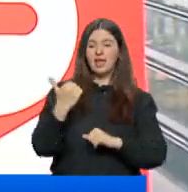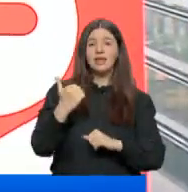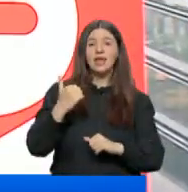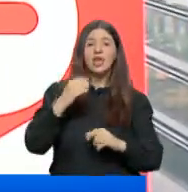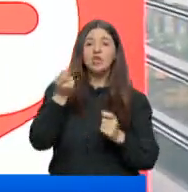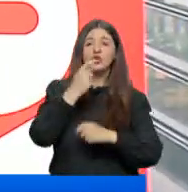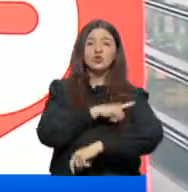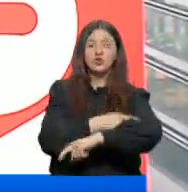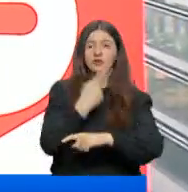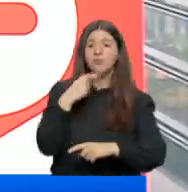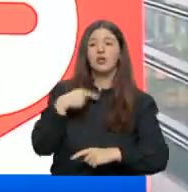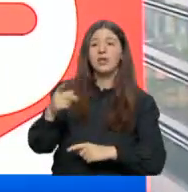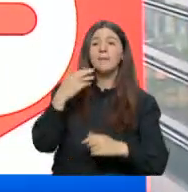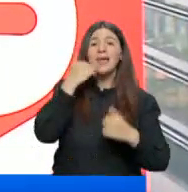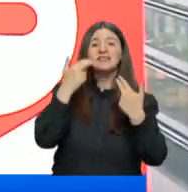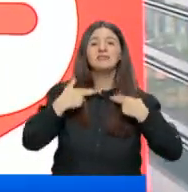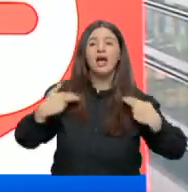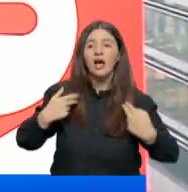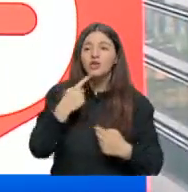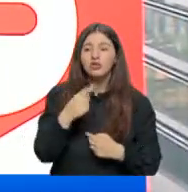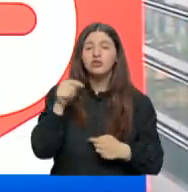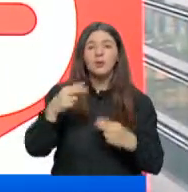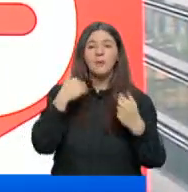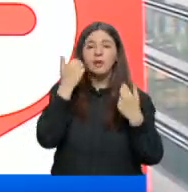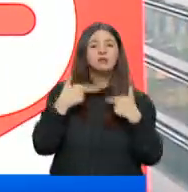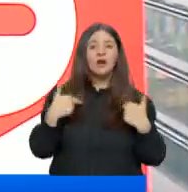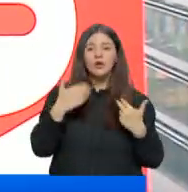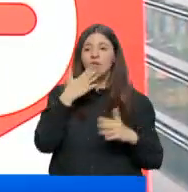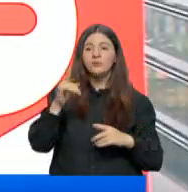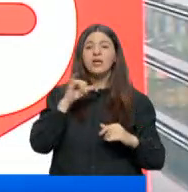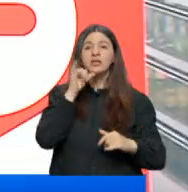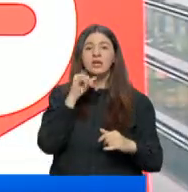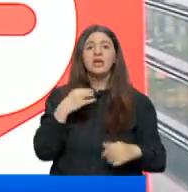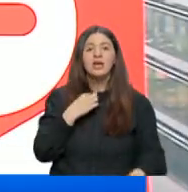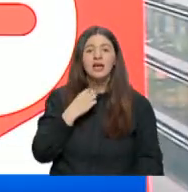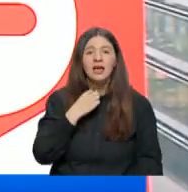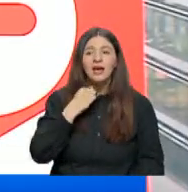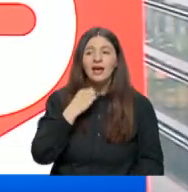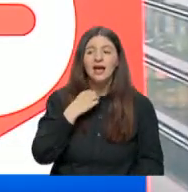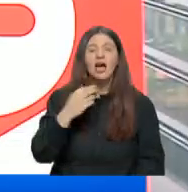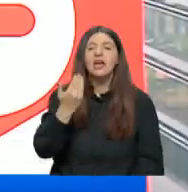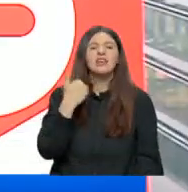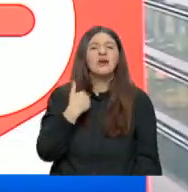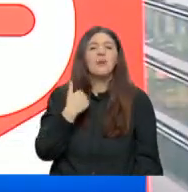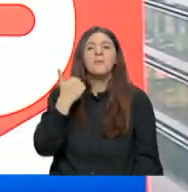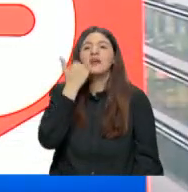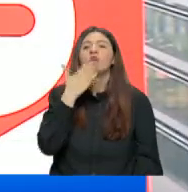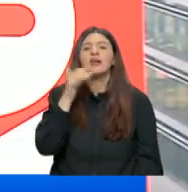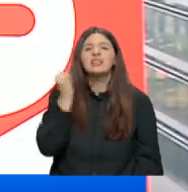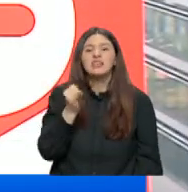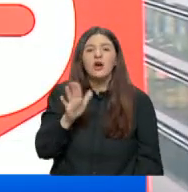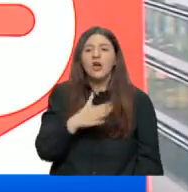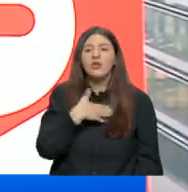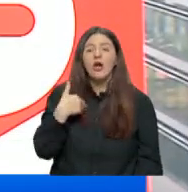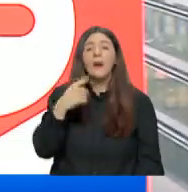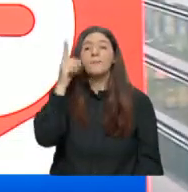tarif edilen, hani eskiden biz onlara beyaz yakalılar diyorduk. Şimdi beyaz yakalı yok. Onlar gri yakalı artık. Yani yakalarda beyaz kalmadı. Kirleniyor.